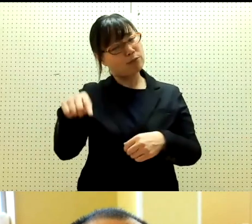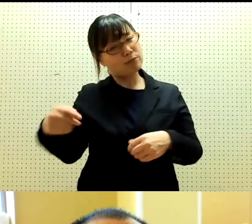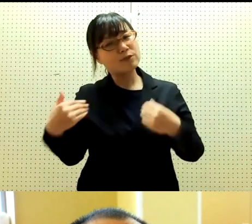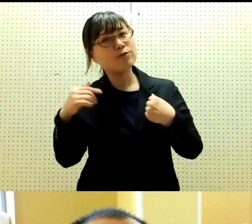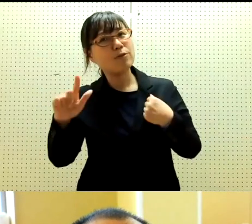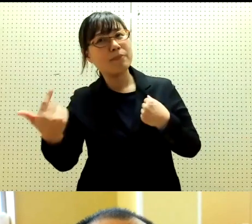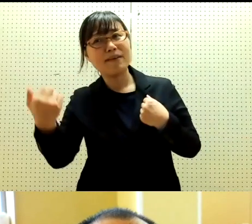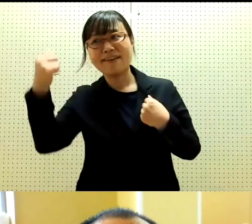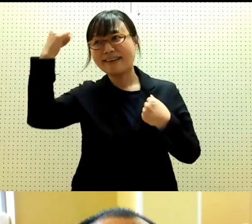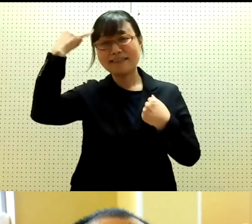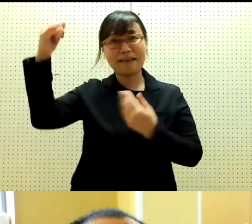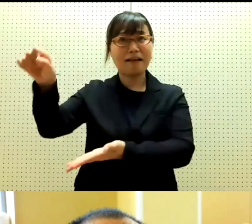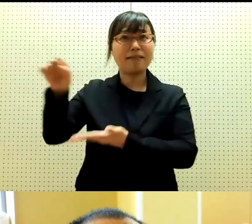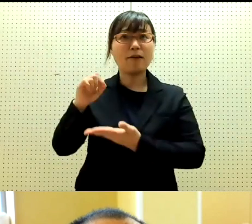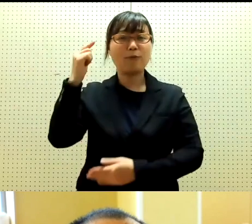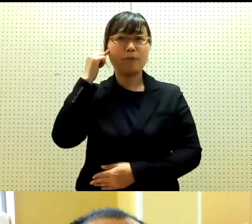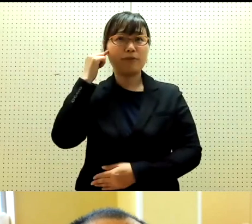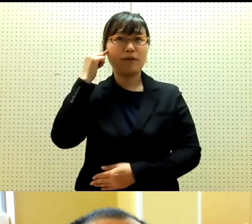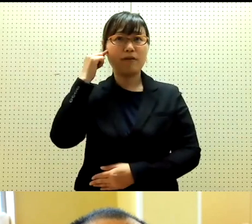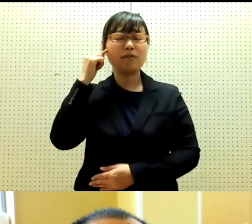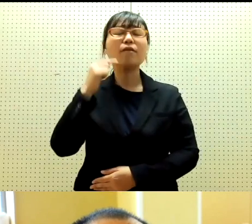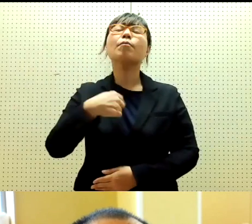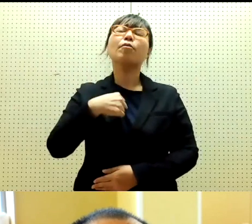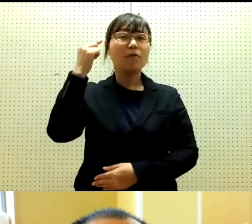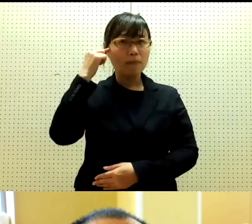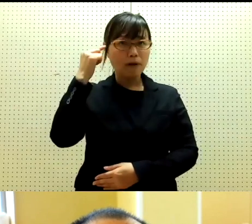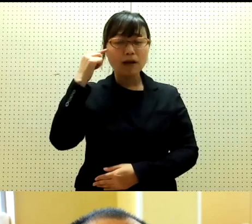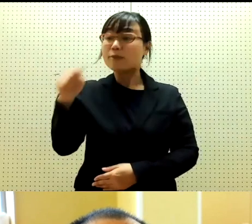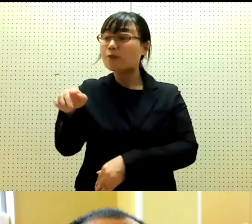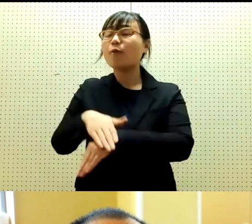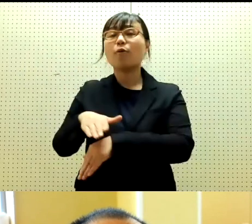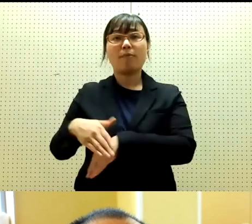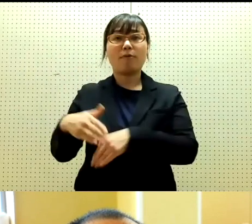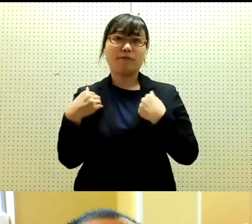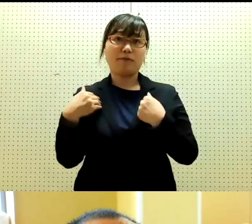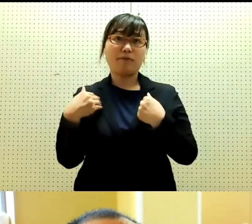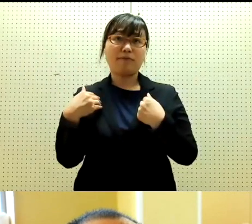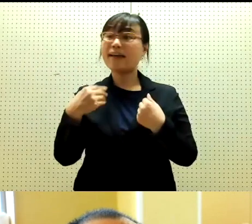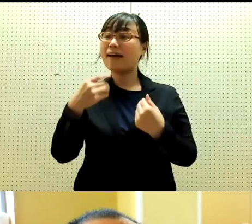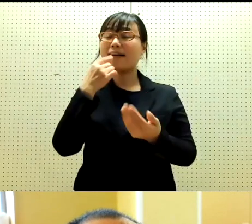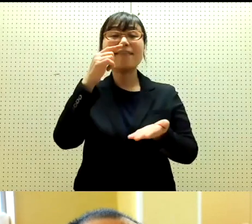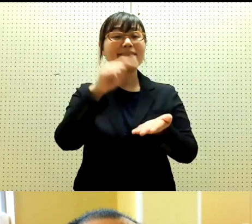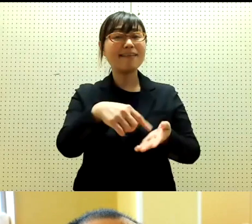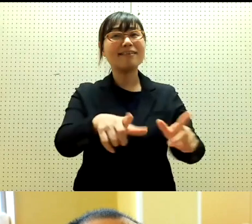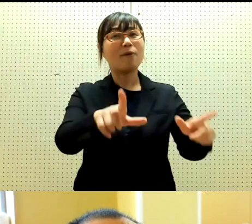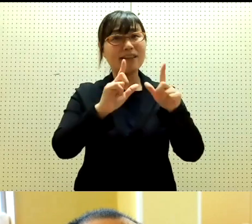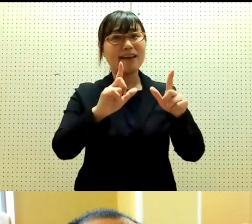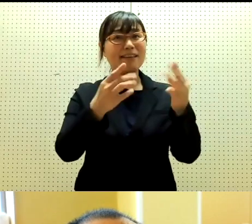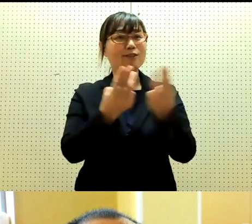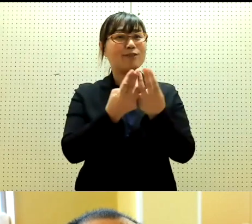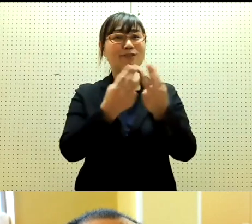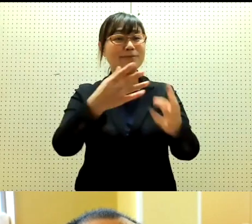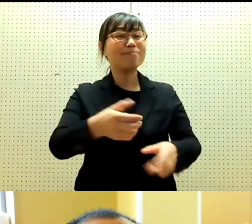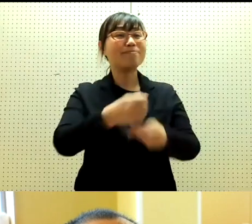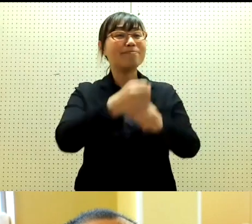そういう経験も必要だし、パパッと 手軽にこう答えてもらって、そこで数字が簡単にまとまるって、